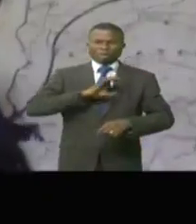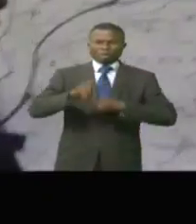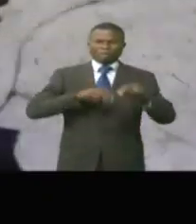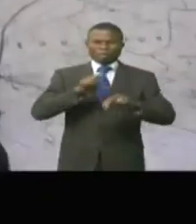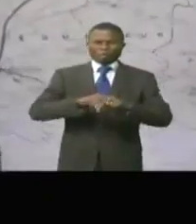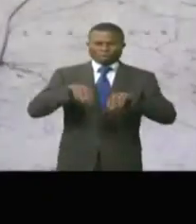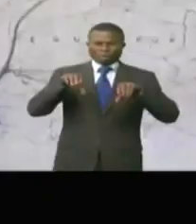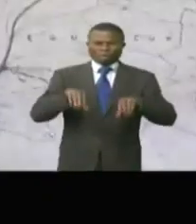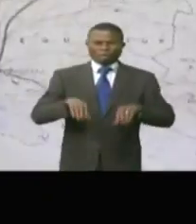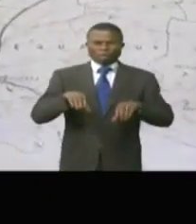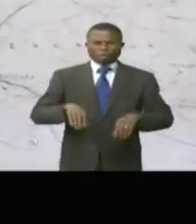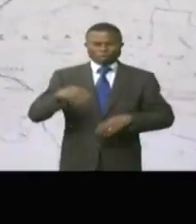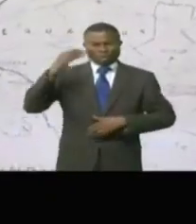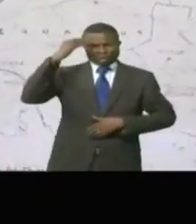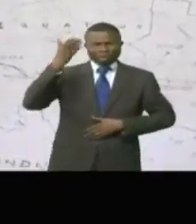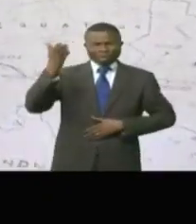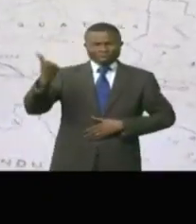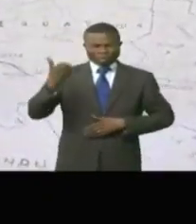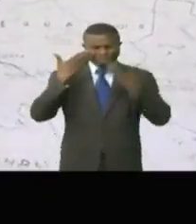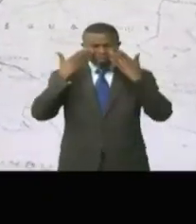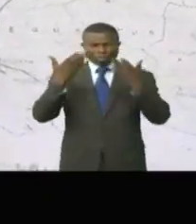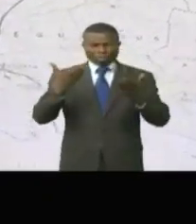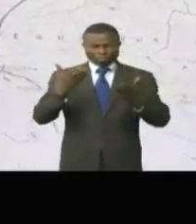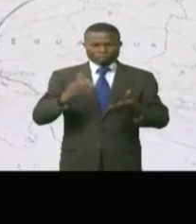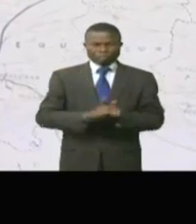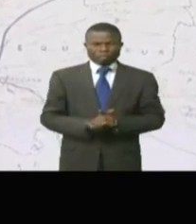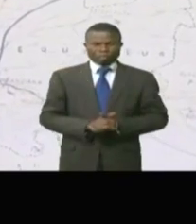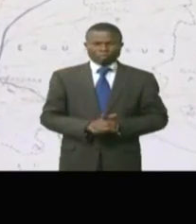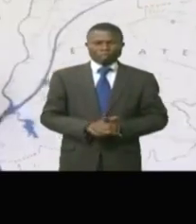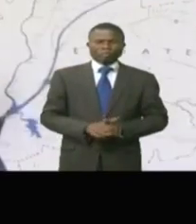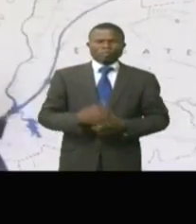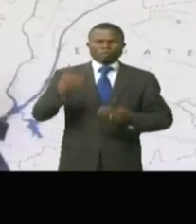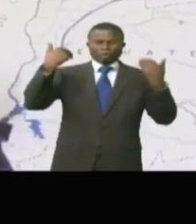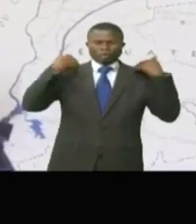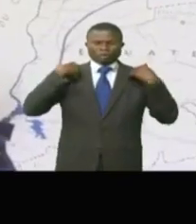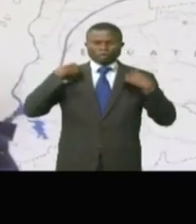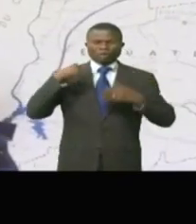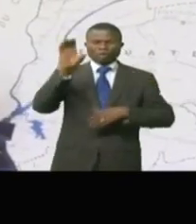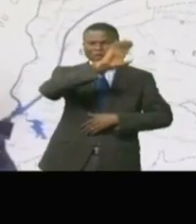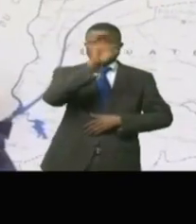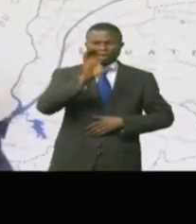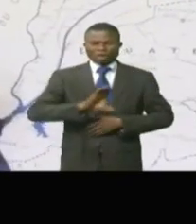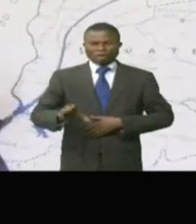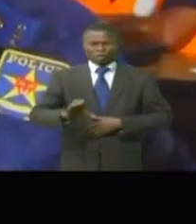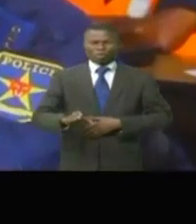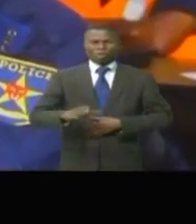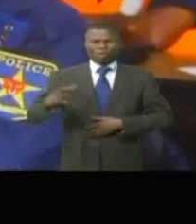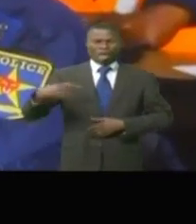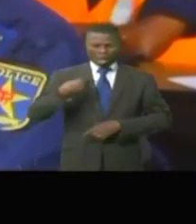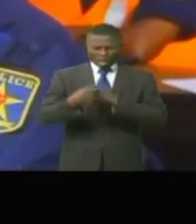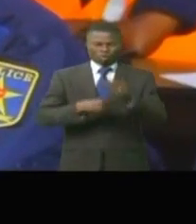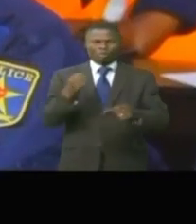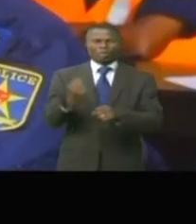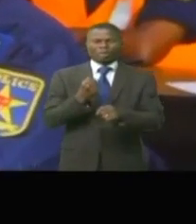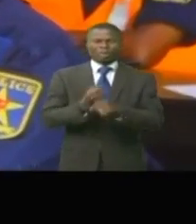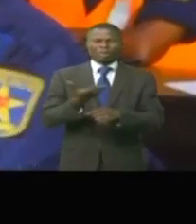Équateur. Voilà maintenant le commissaire provincial lui-même qui a pris les commandements.